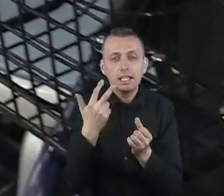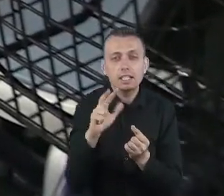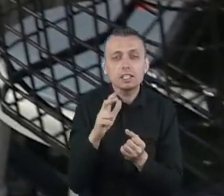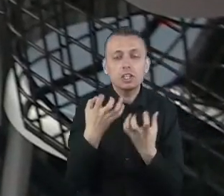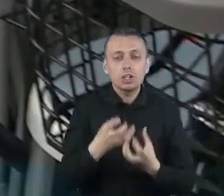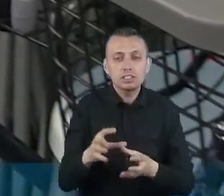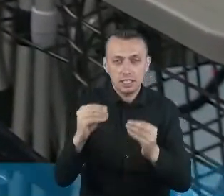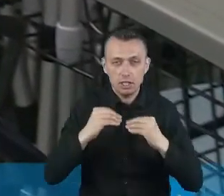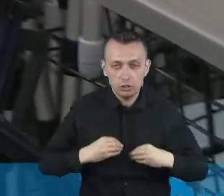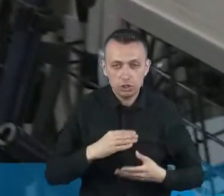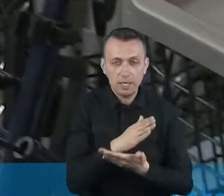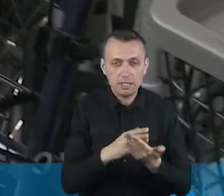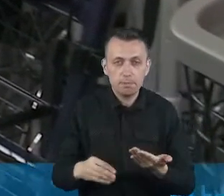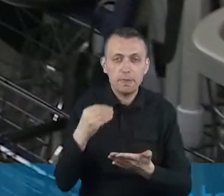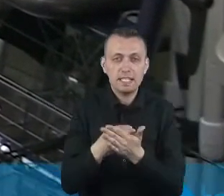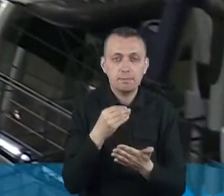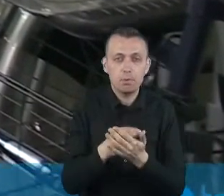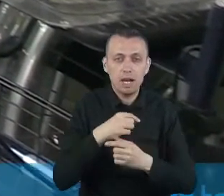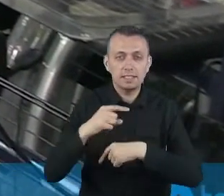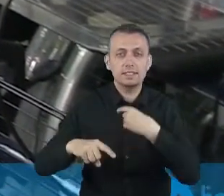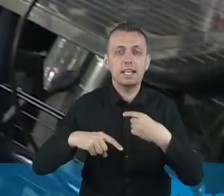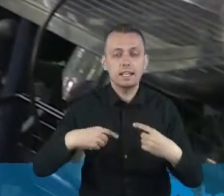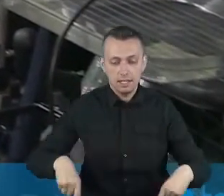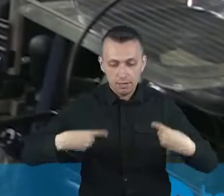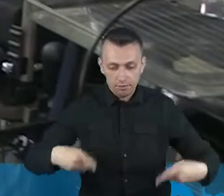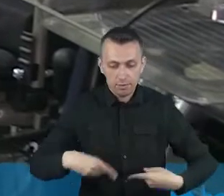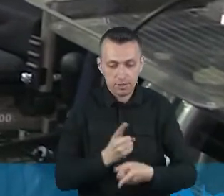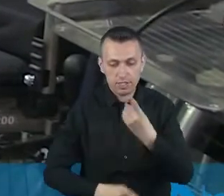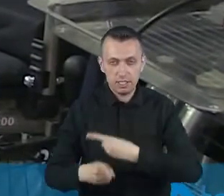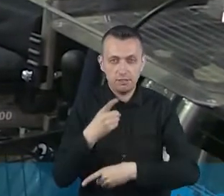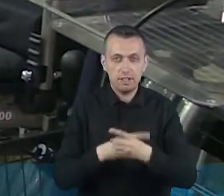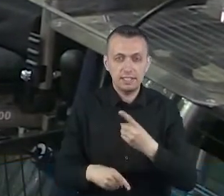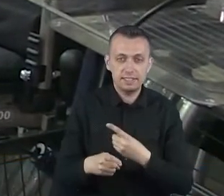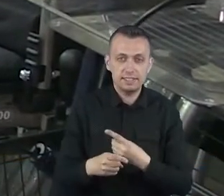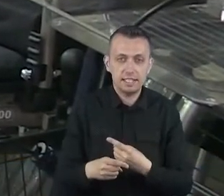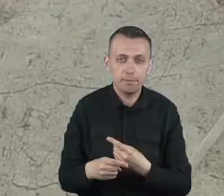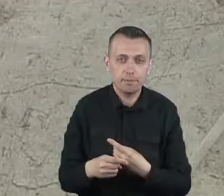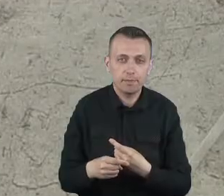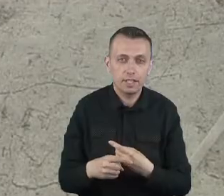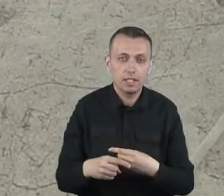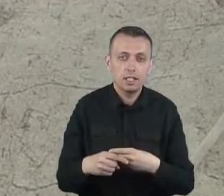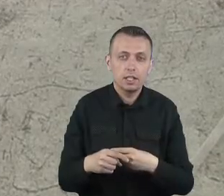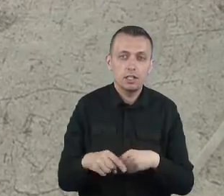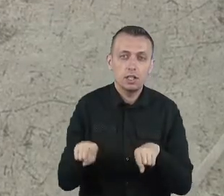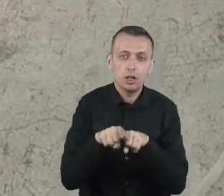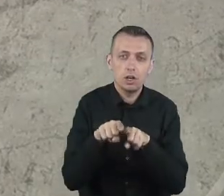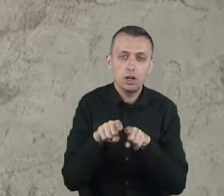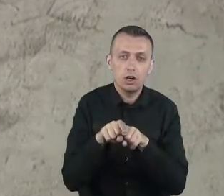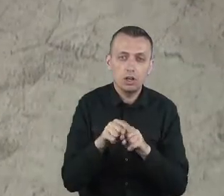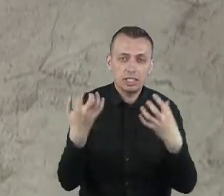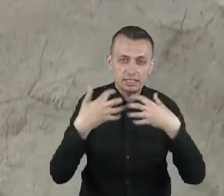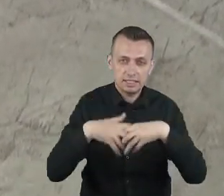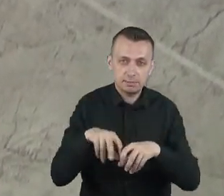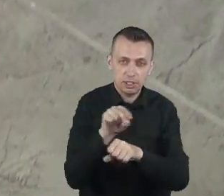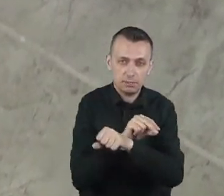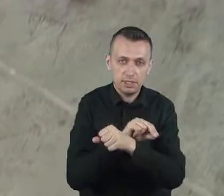Hobbs Kalisza wspólnie z Fundacją Johnny and Friends ze Stanów Zjednoczonych planuje rozdać ponad 100 wyremontowanych wózków inwalidzkich oraz sprzęt